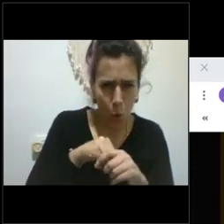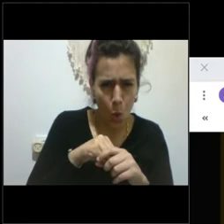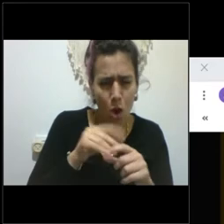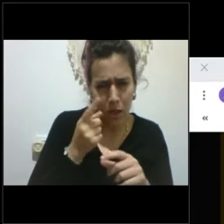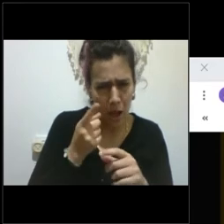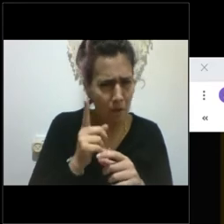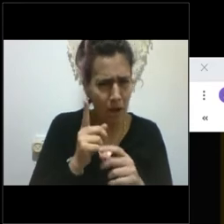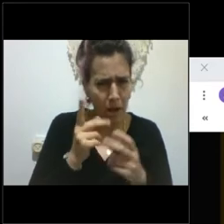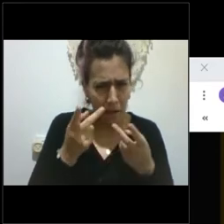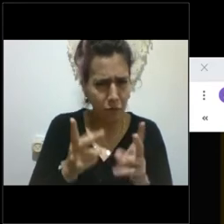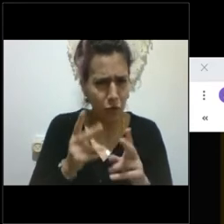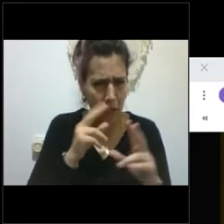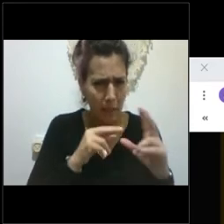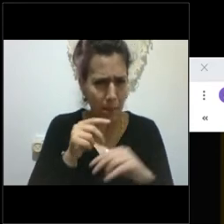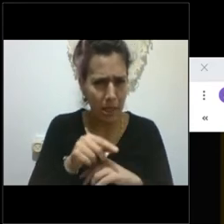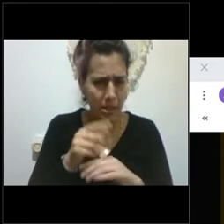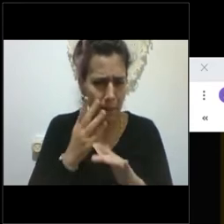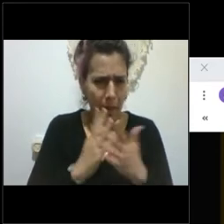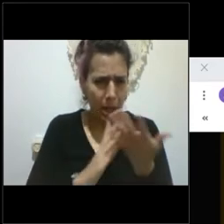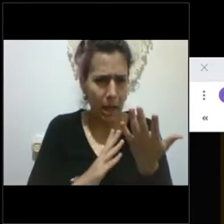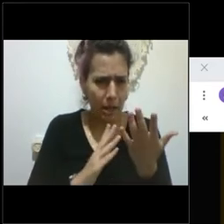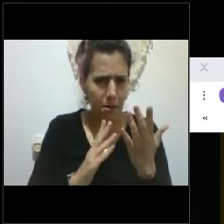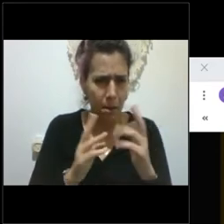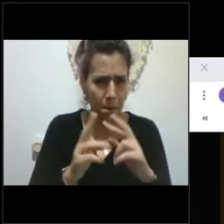באחד מהמפגשים, בכיף.